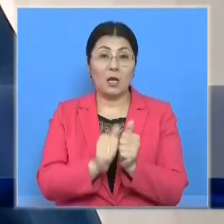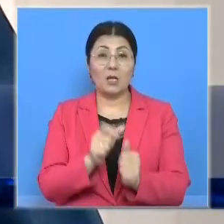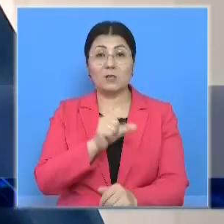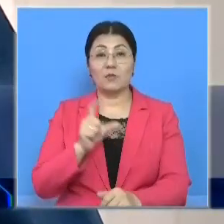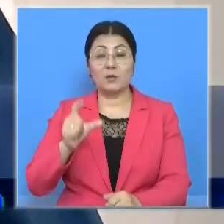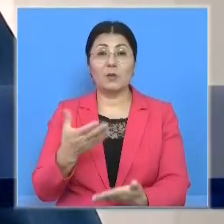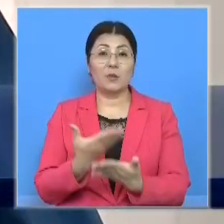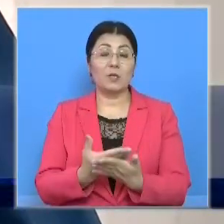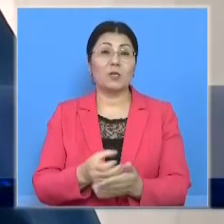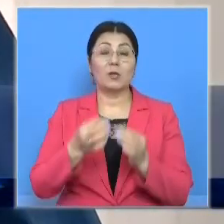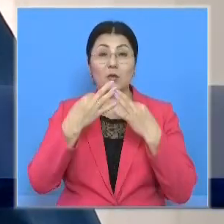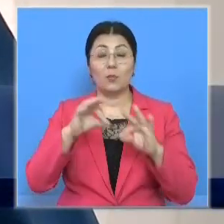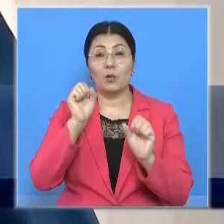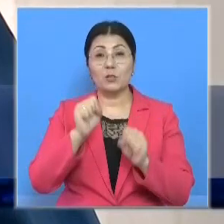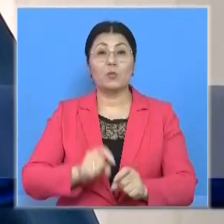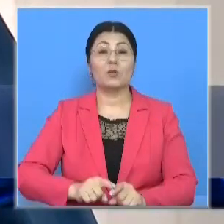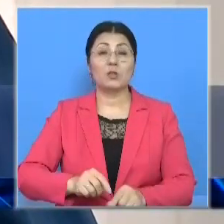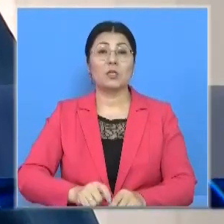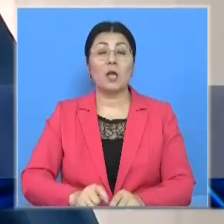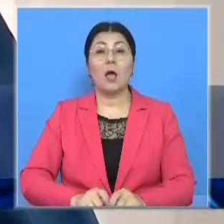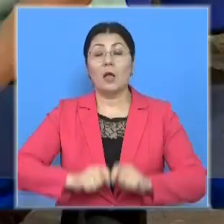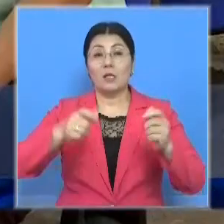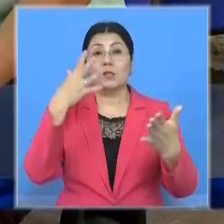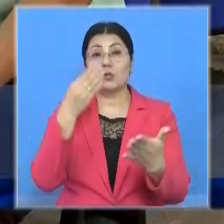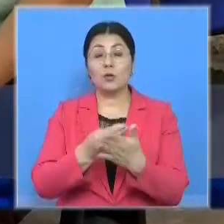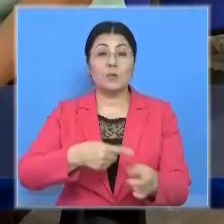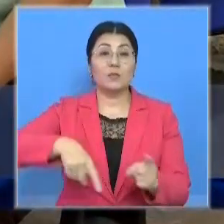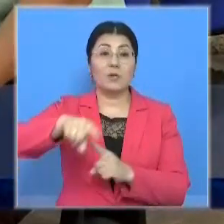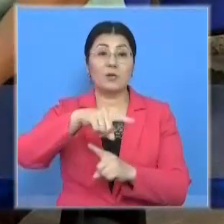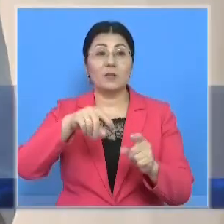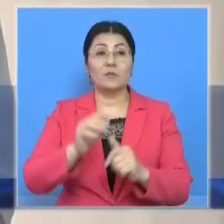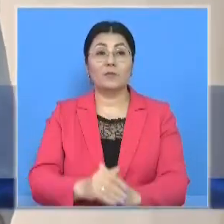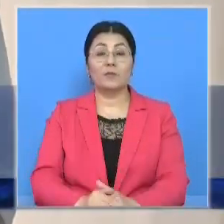человека. Любой сможет начать собственное дело и вносить вклад в развитие своего района.